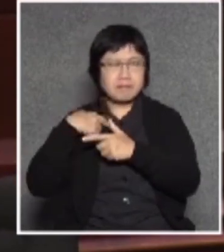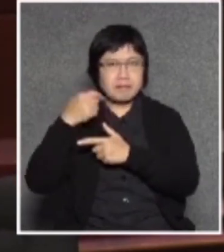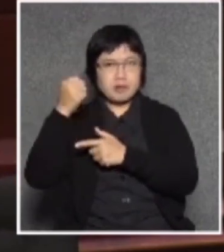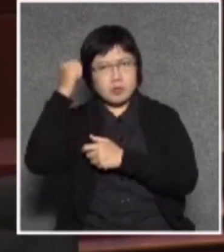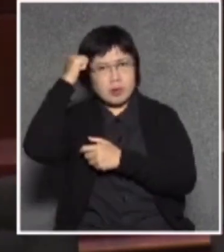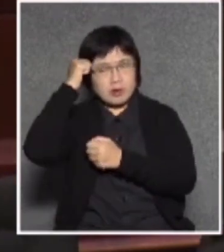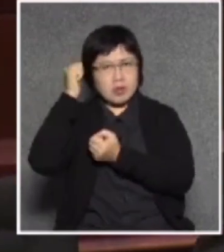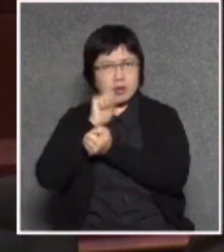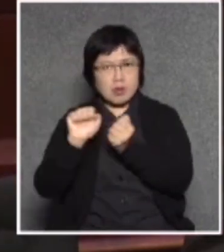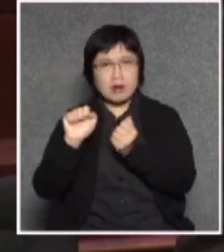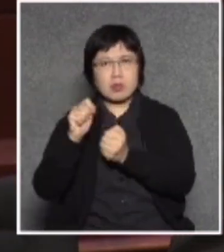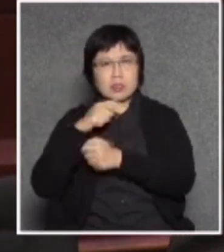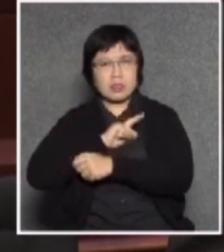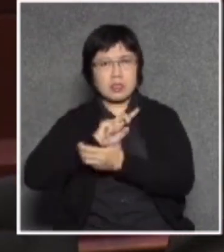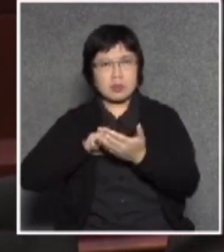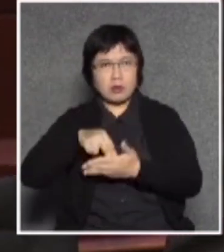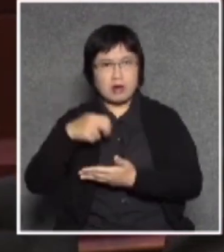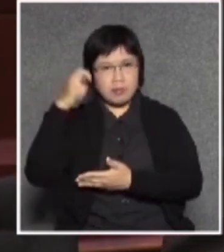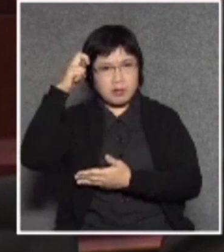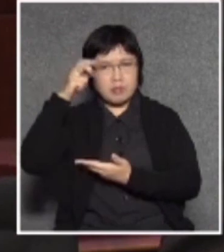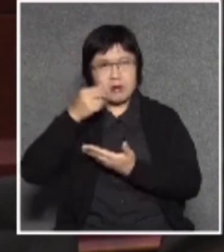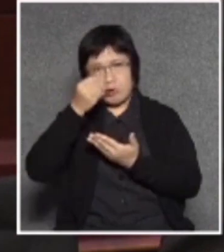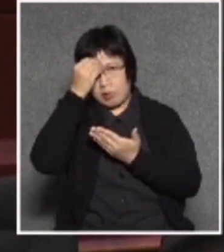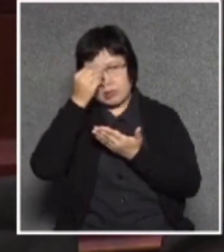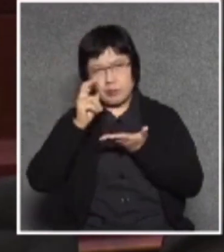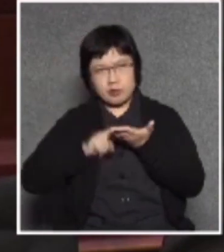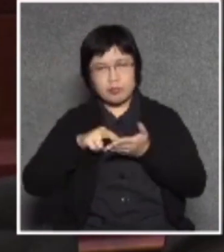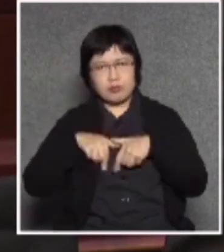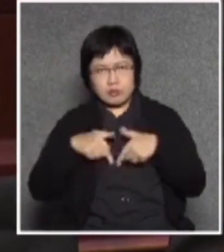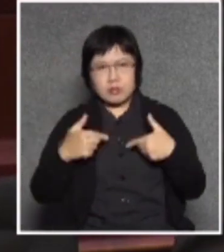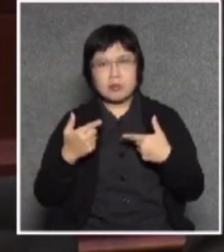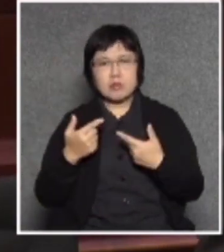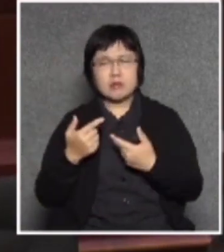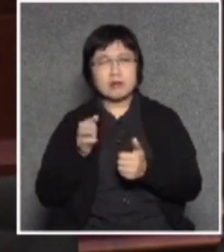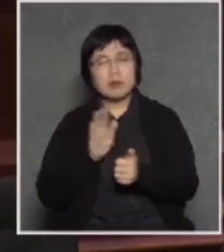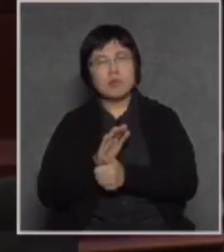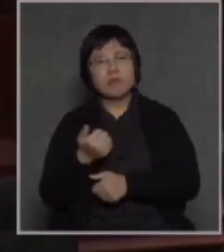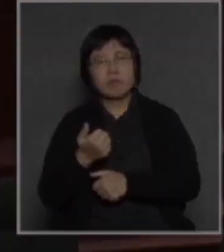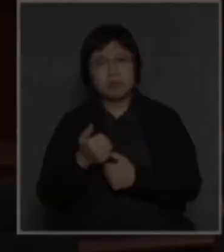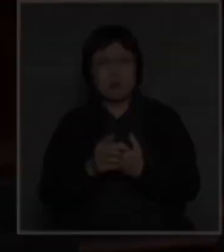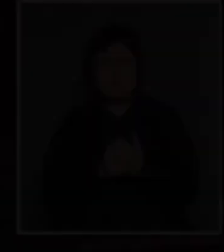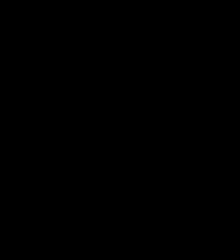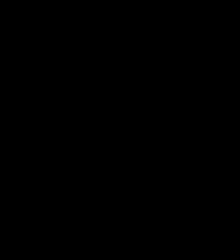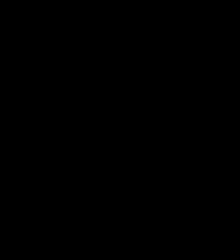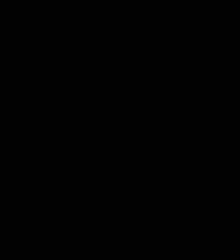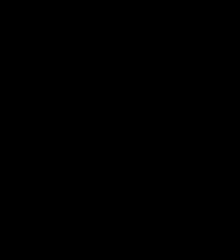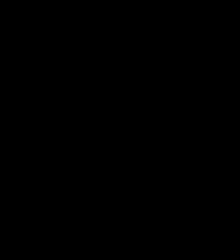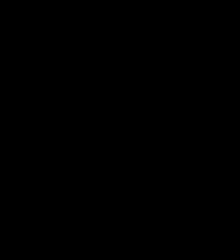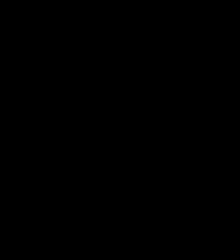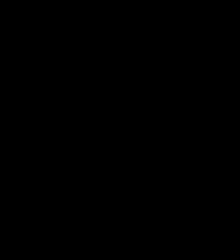能力、建立學生的學習信心等等都是有正面的影響。多謝主席。